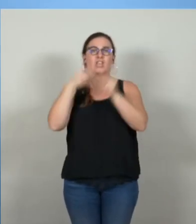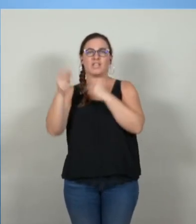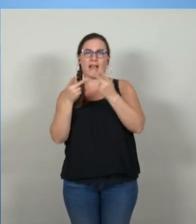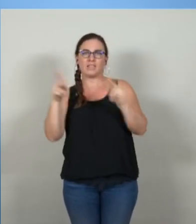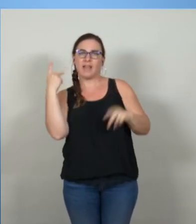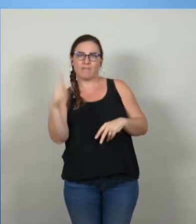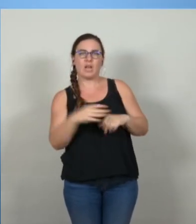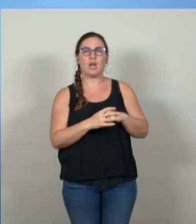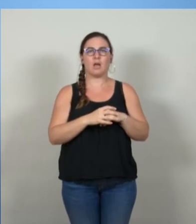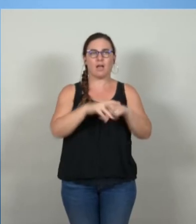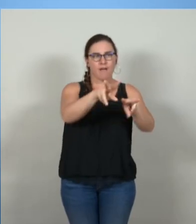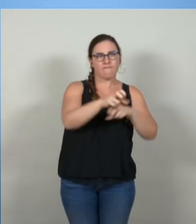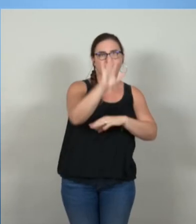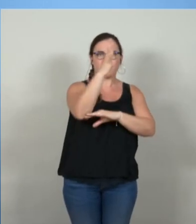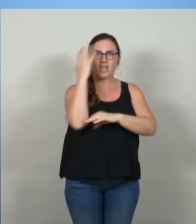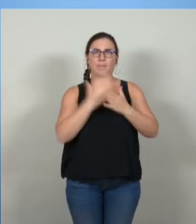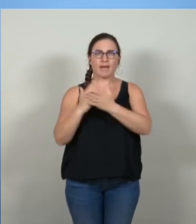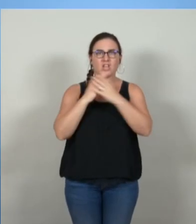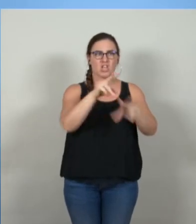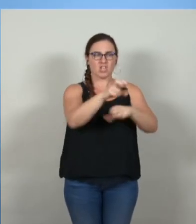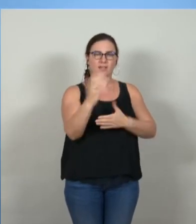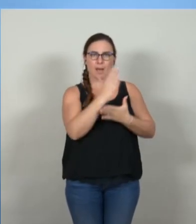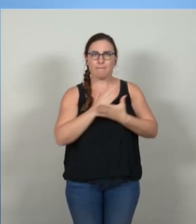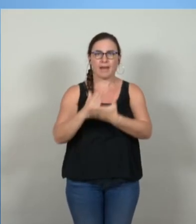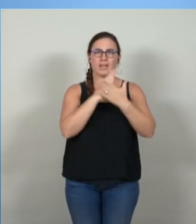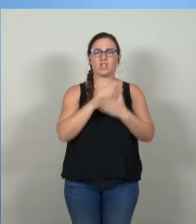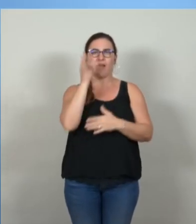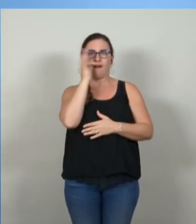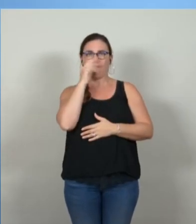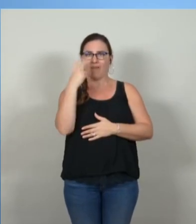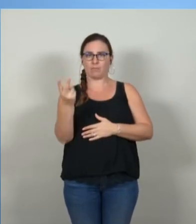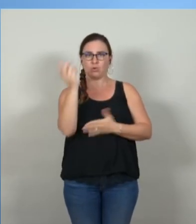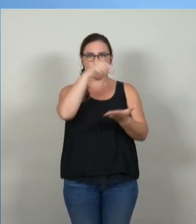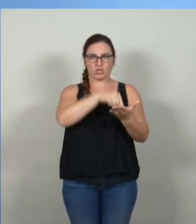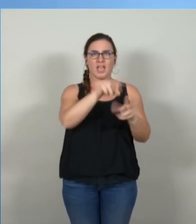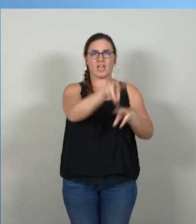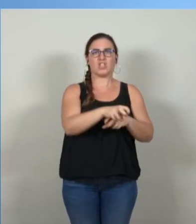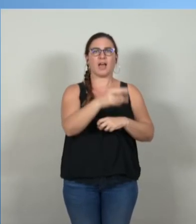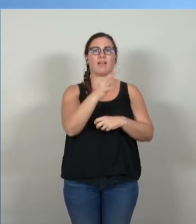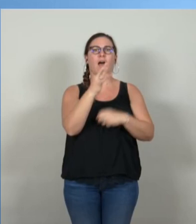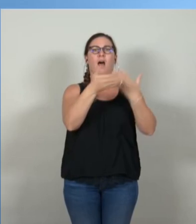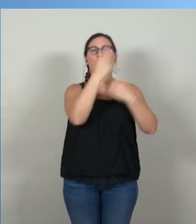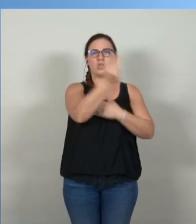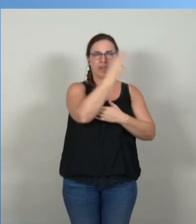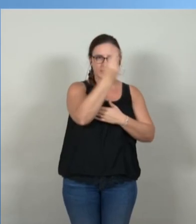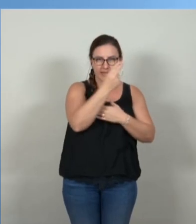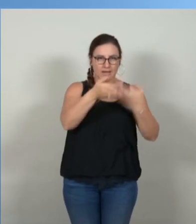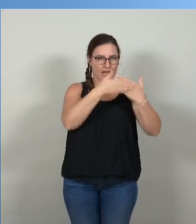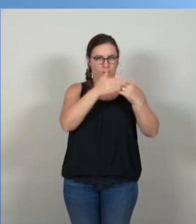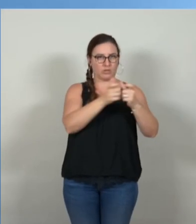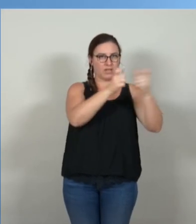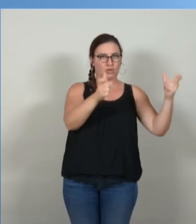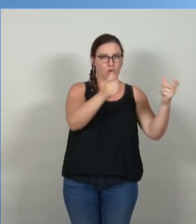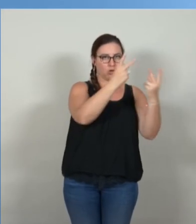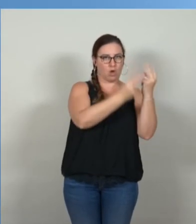et de verger partagé par l'installation de deux fermes urbaines au jardin détaillées près du centre horticole de la ville de Grenoble où la ferme